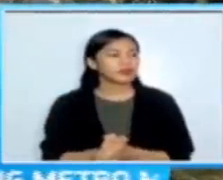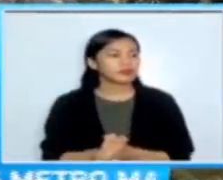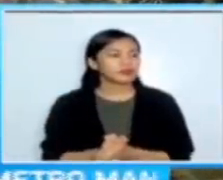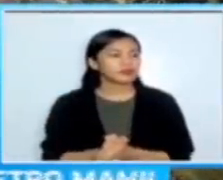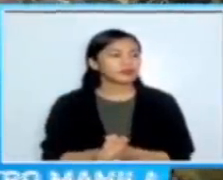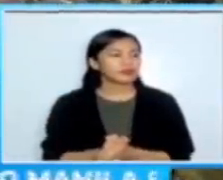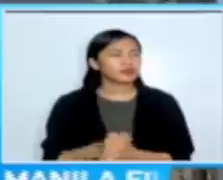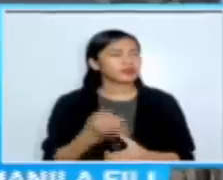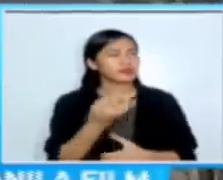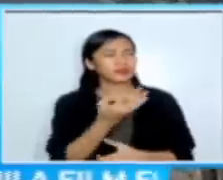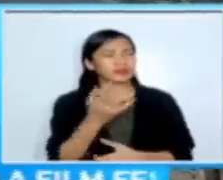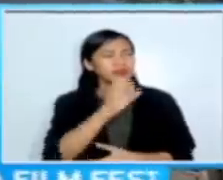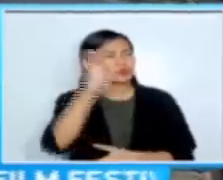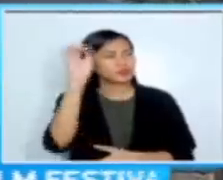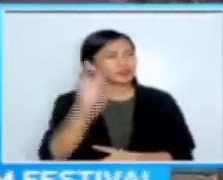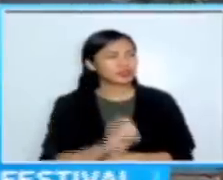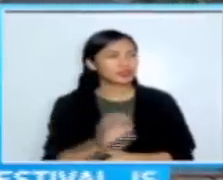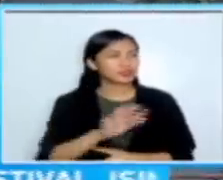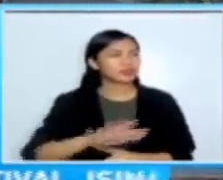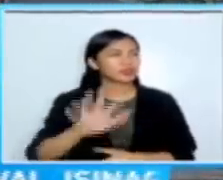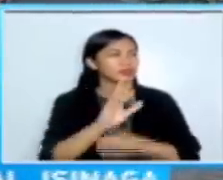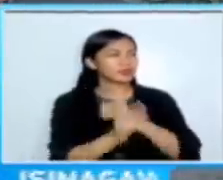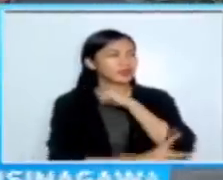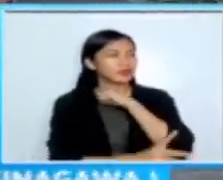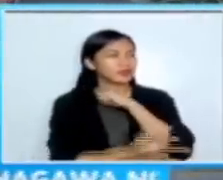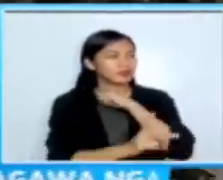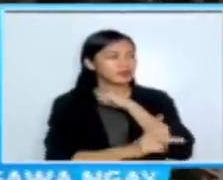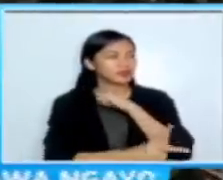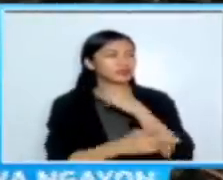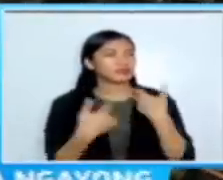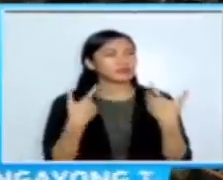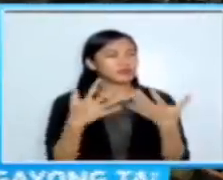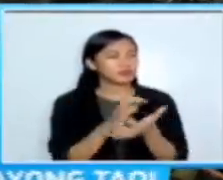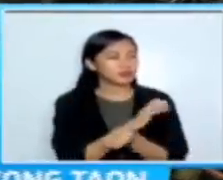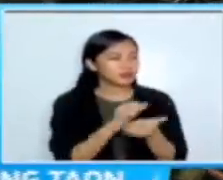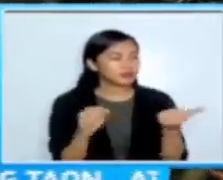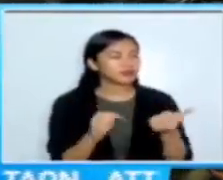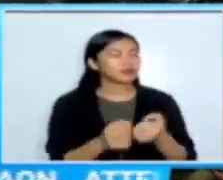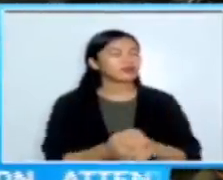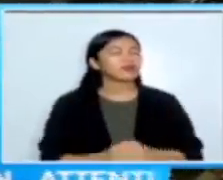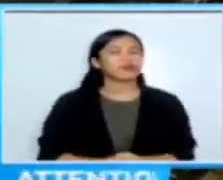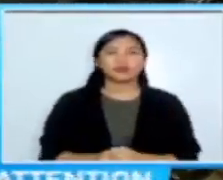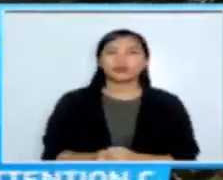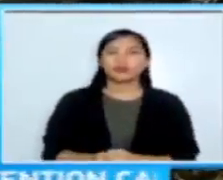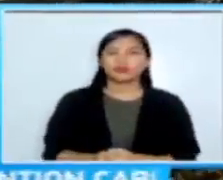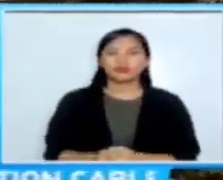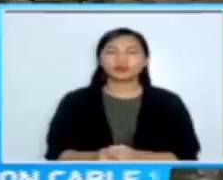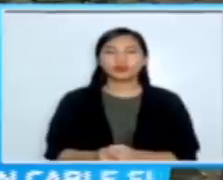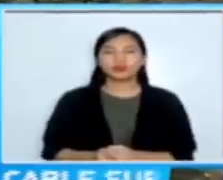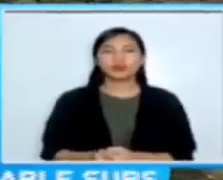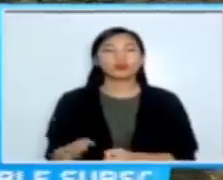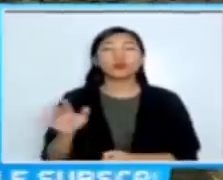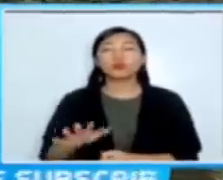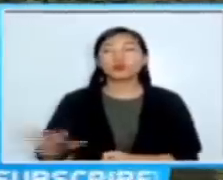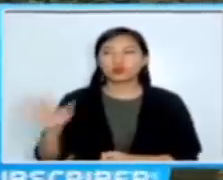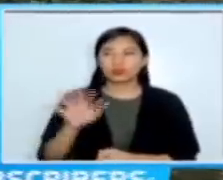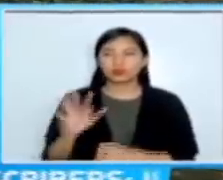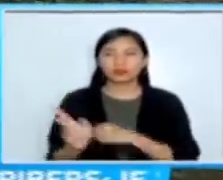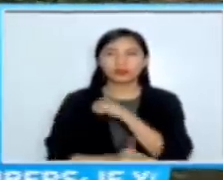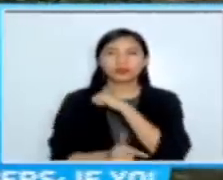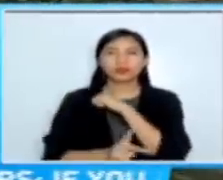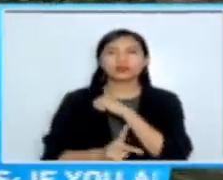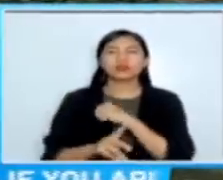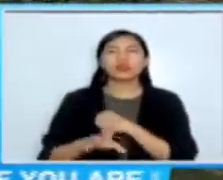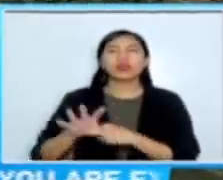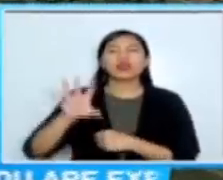porsyento ng buong probinsya yung apektado at gaano katindi? Buong probinsya, roughly mga 95%. Okay. Walang